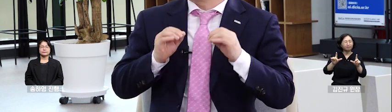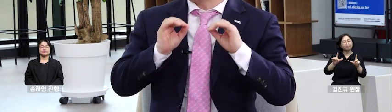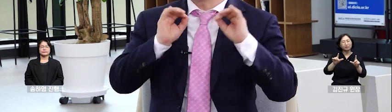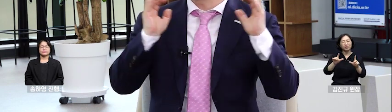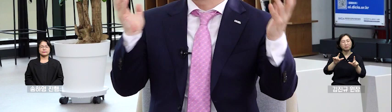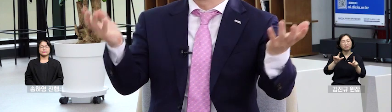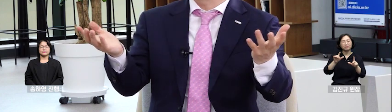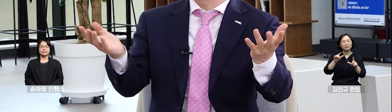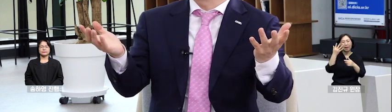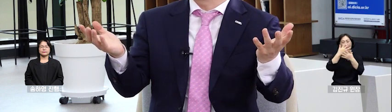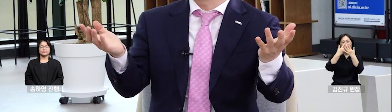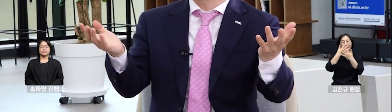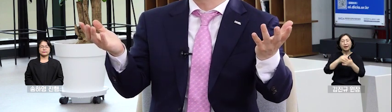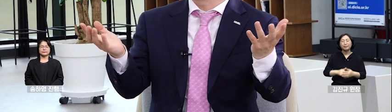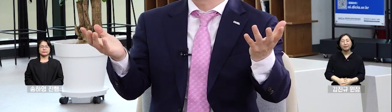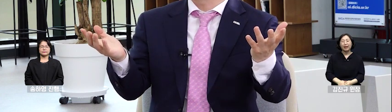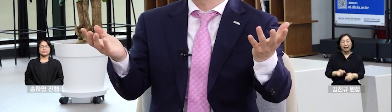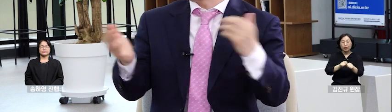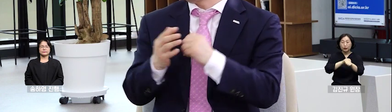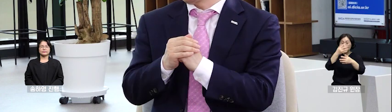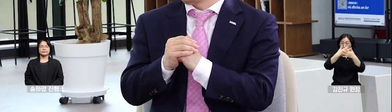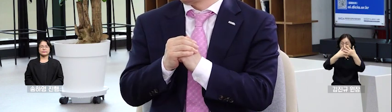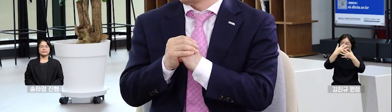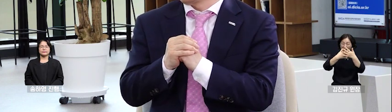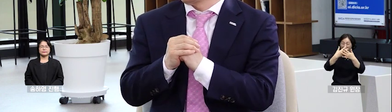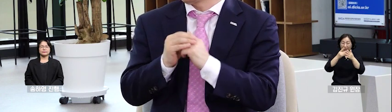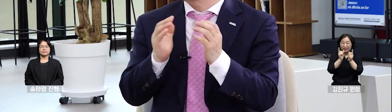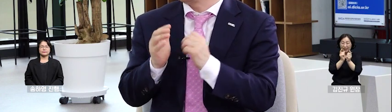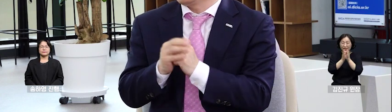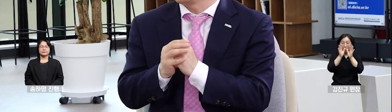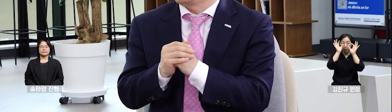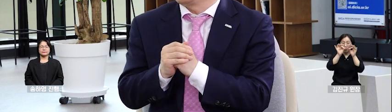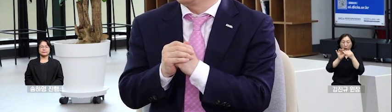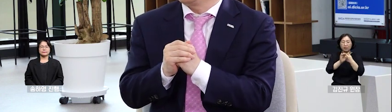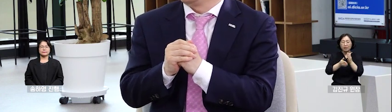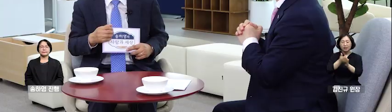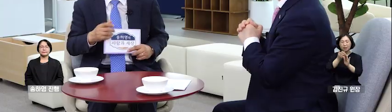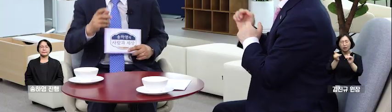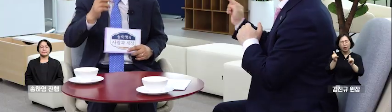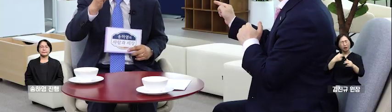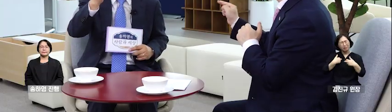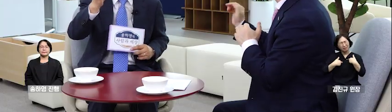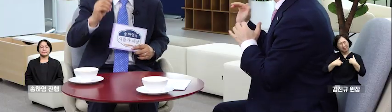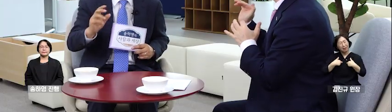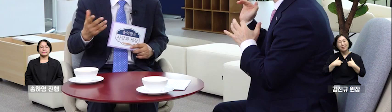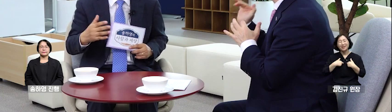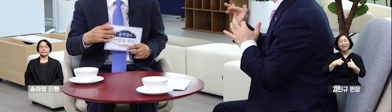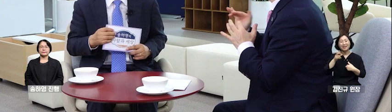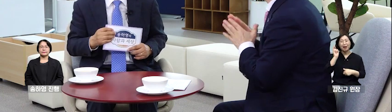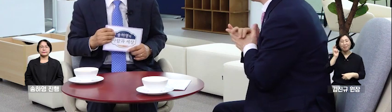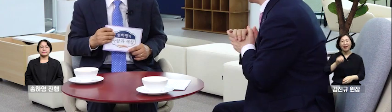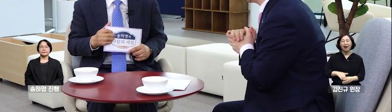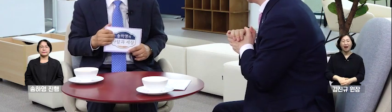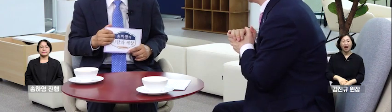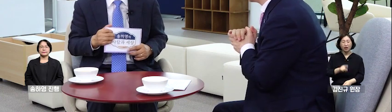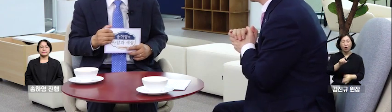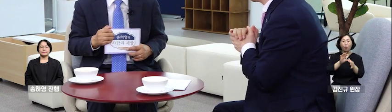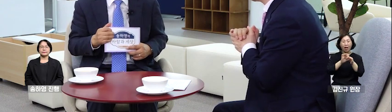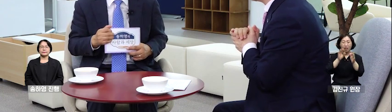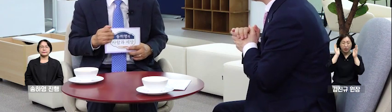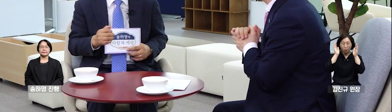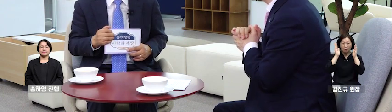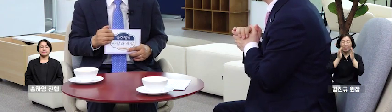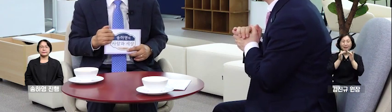하는 그런 모습들을 실제 보면 침이 되겠지 재밌어 할 수 있고요 그 다음에 관련된 공부한 학생들도 많이 있습니다